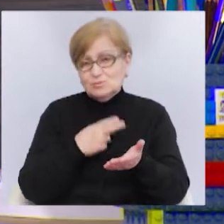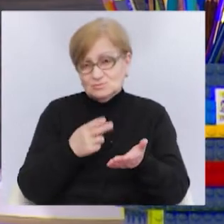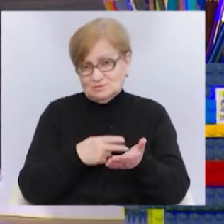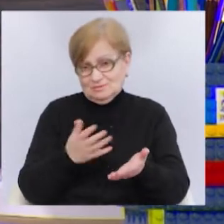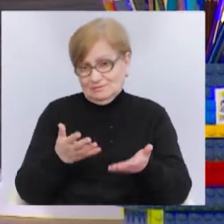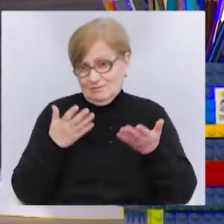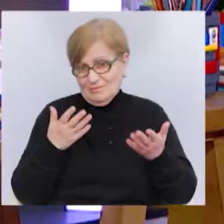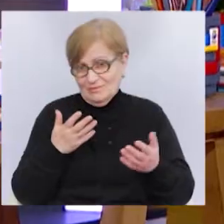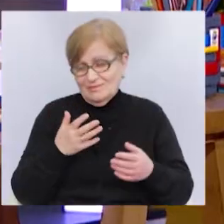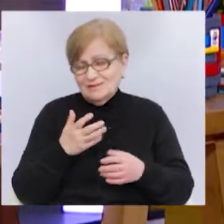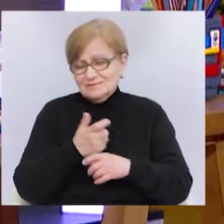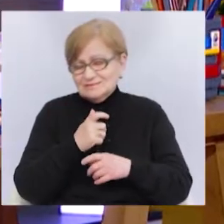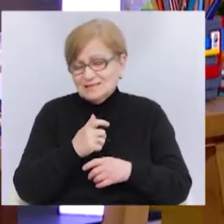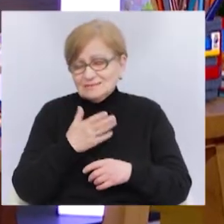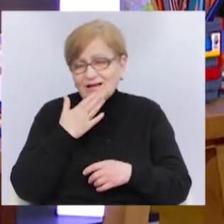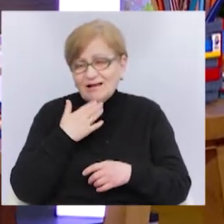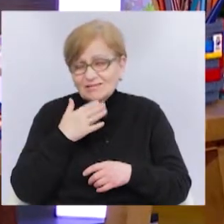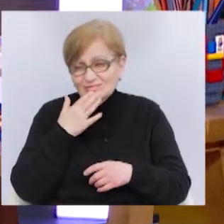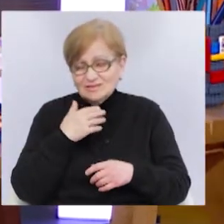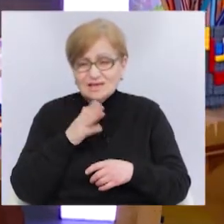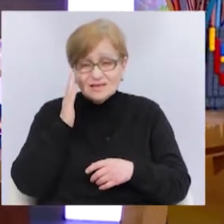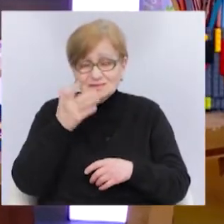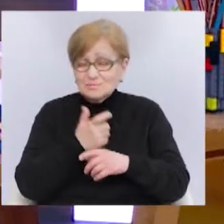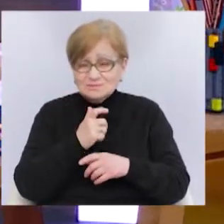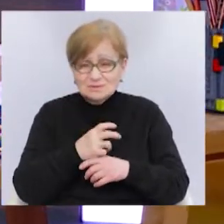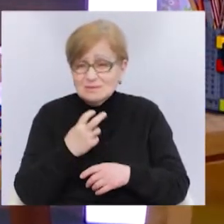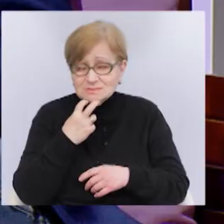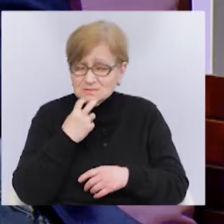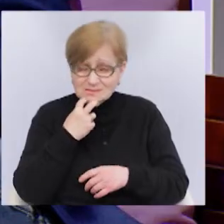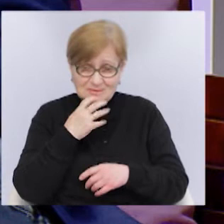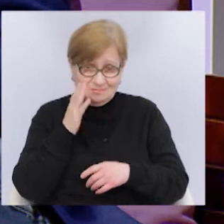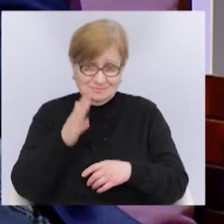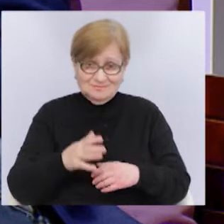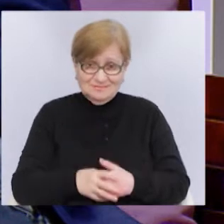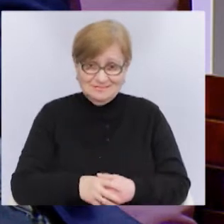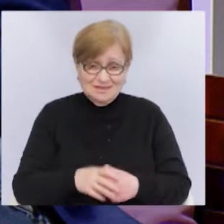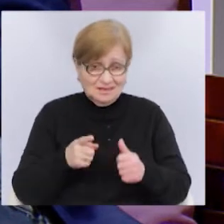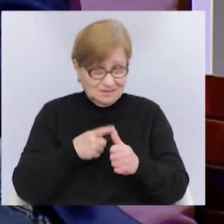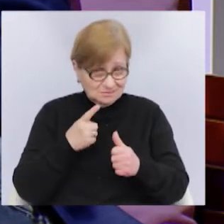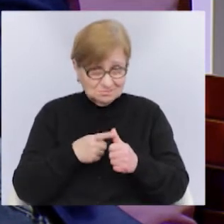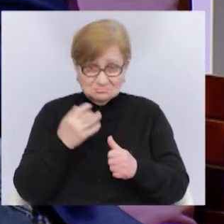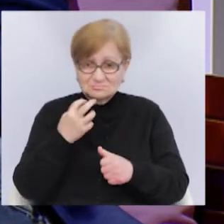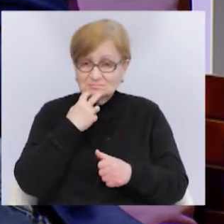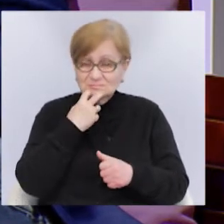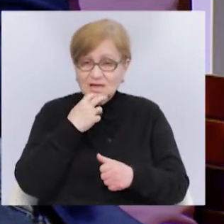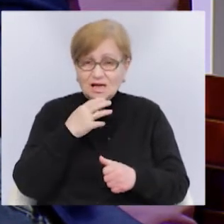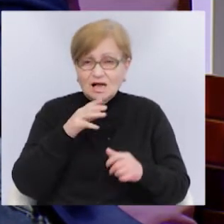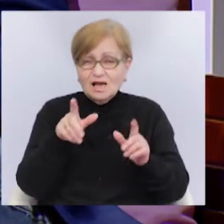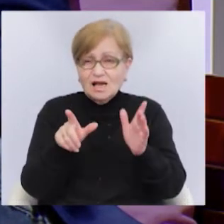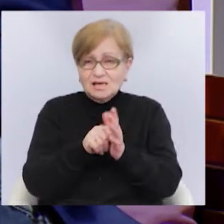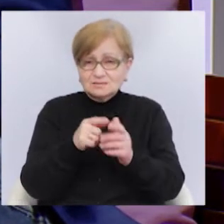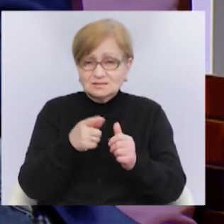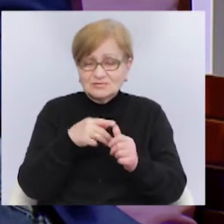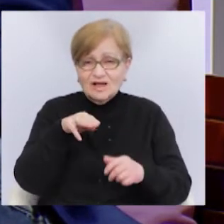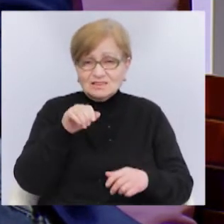ძალიან ადვილია რო გაიცინოთ და ძალიან სასაცილოებია. ბატონო, სახელი საინტერესო აქვს, სწორად გავიგე, ხო, ანთავები? კი,